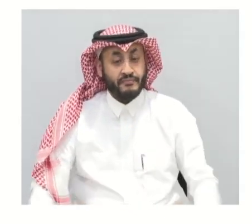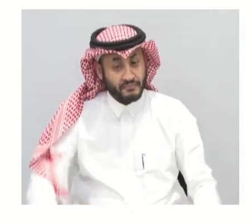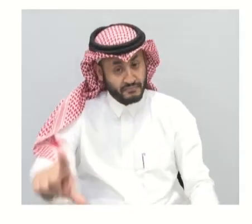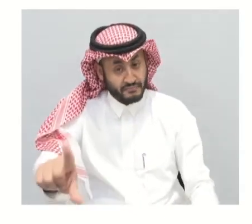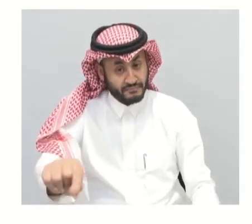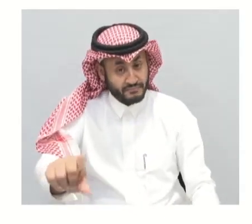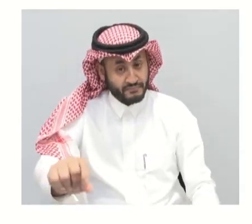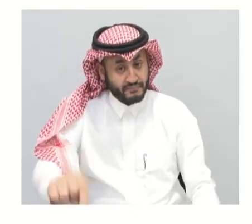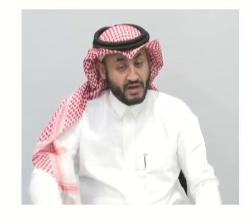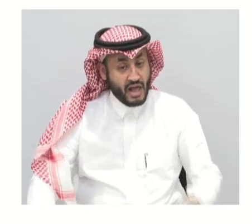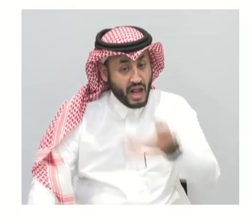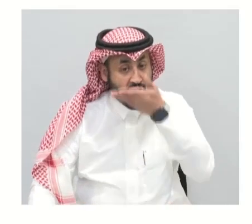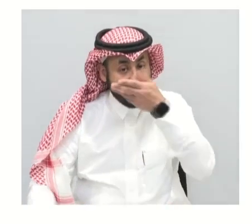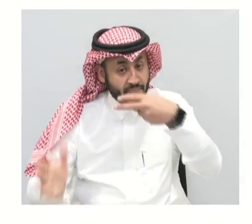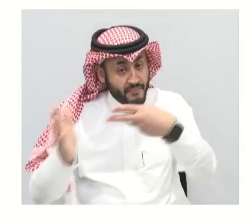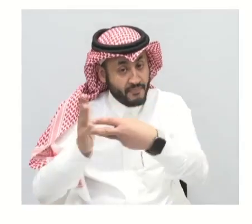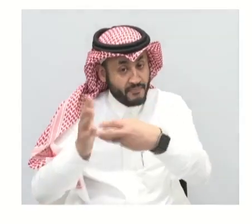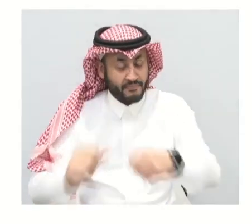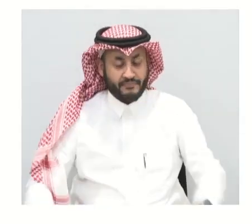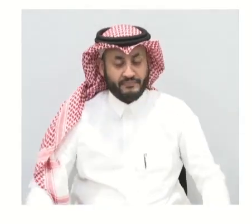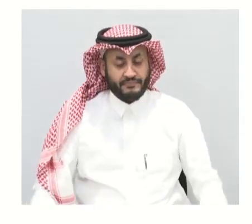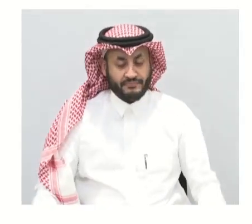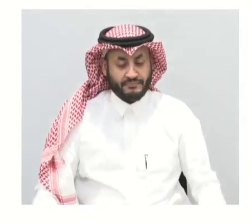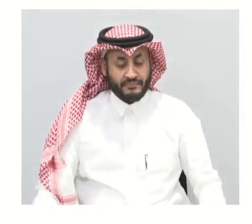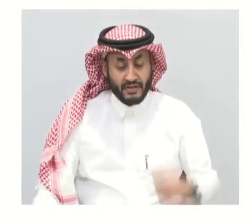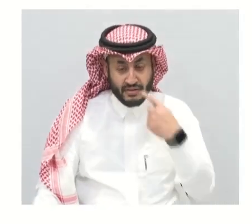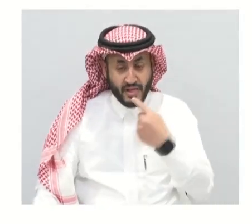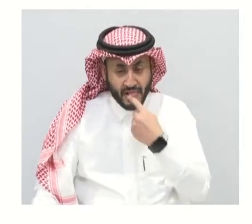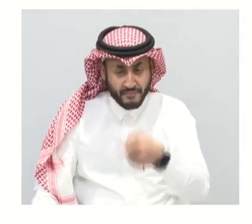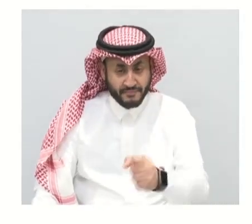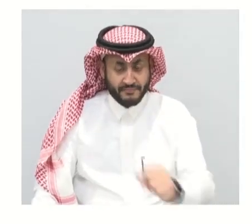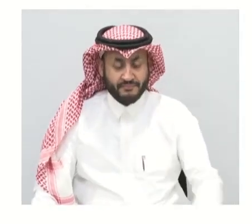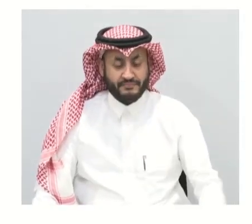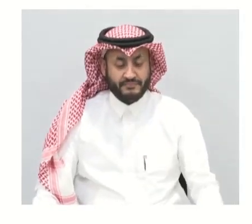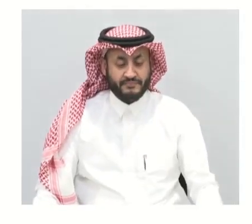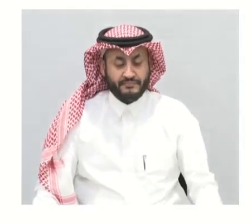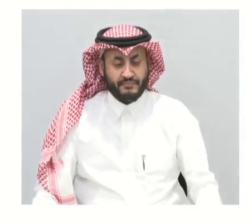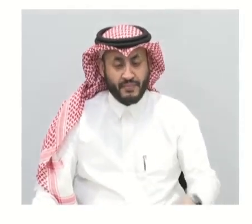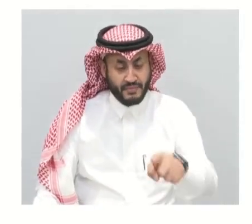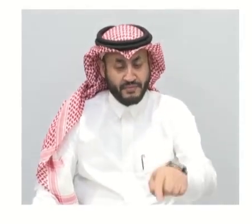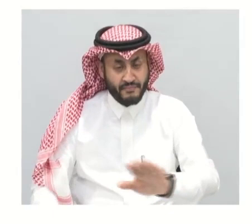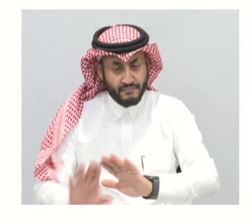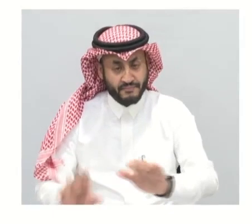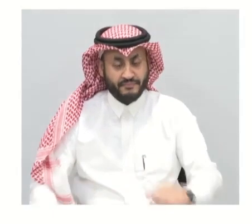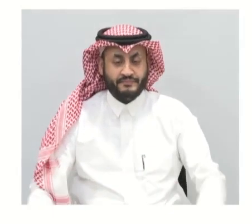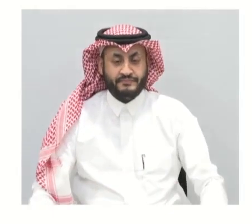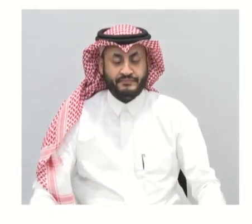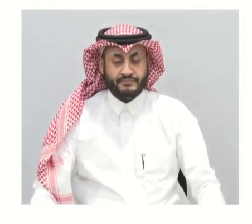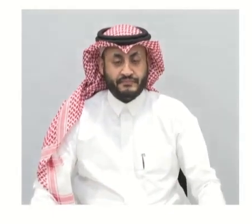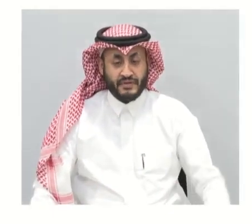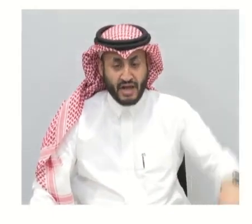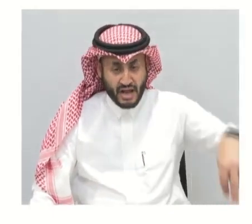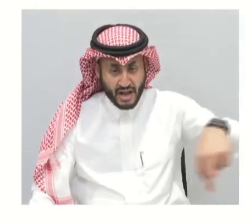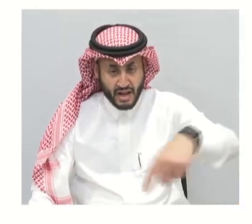احسنتم رائعون بالتاكيد نسميها بالطاقه الكهرومائيه تتحول حركه المياه